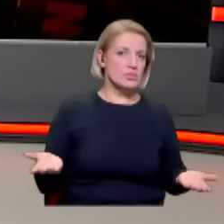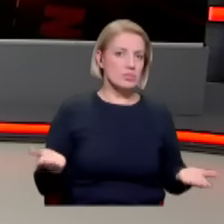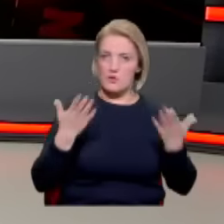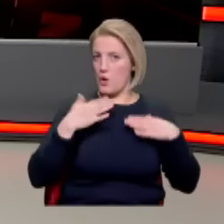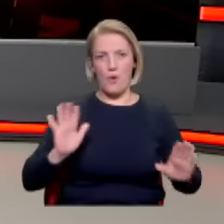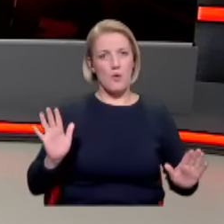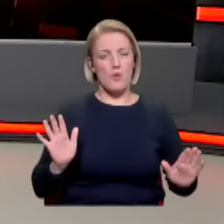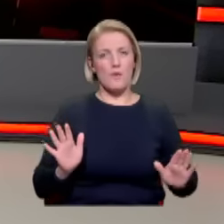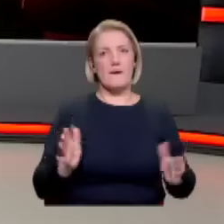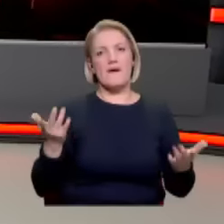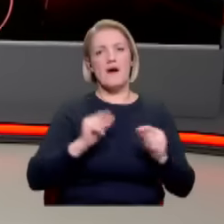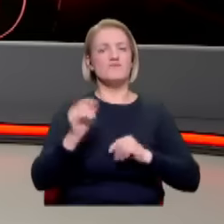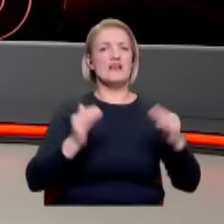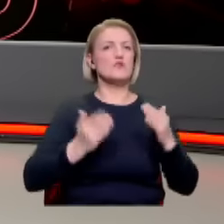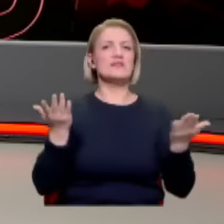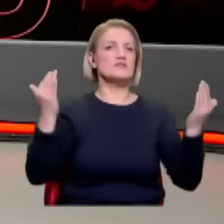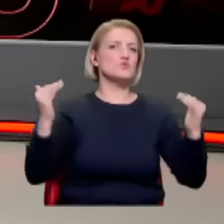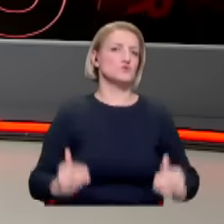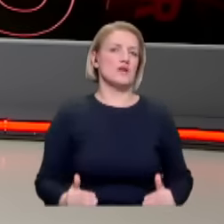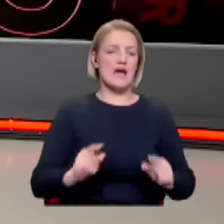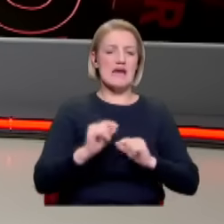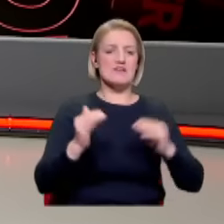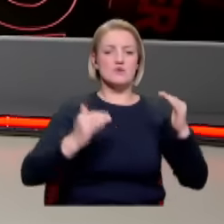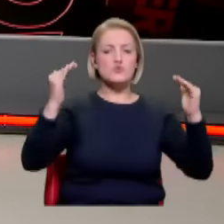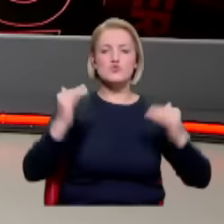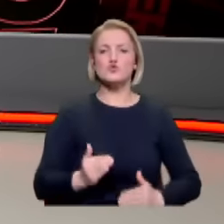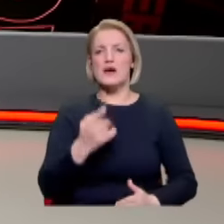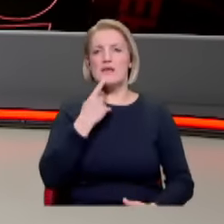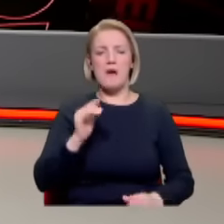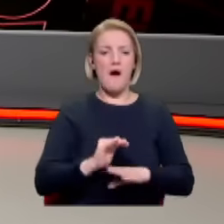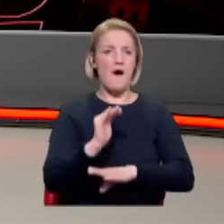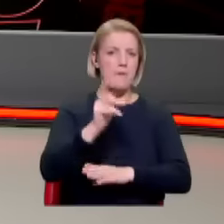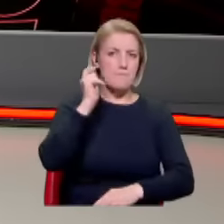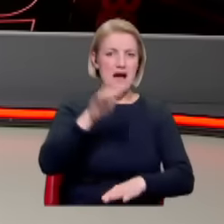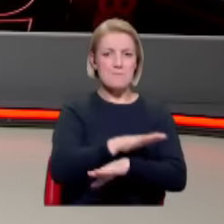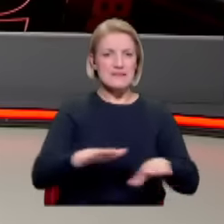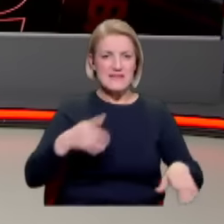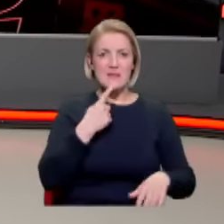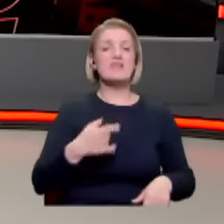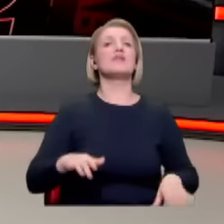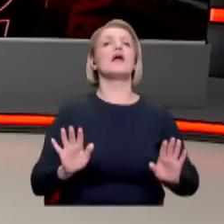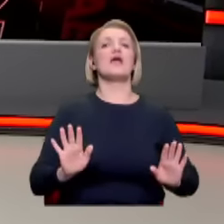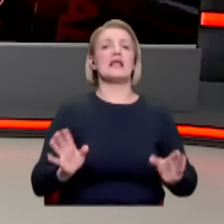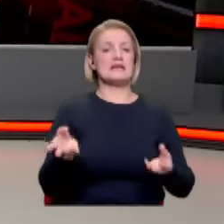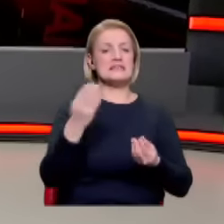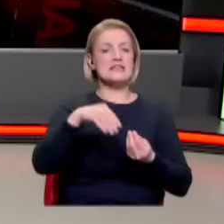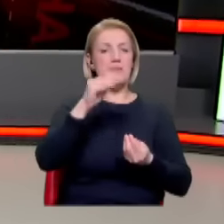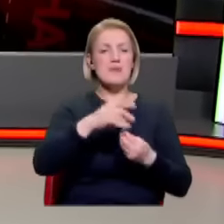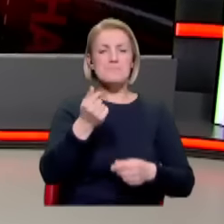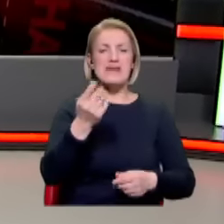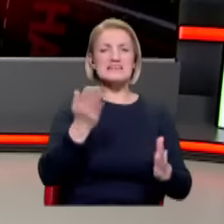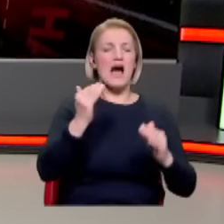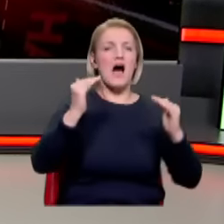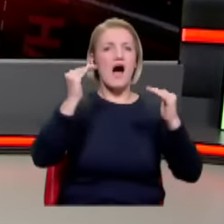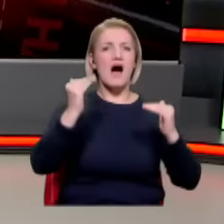yok. Enflasyonu nasıl düşürecekler? Enflasyonun düşmesi demek hayat pahalılığının bitmesi demek değil. Zamların biraz daha